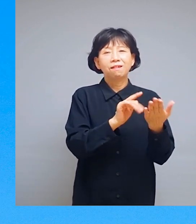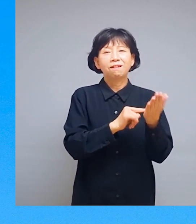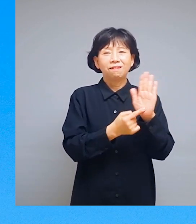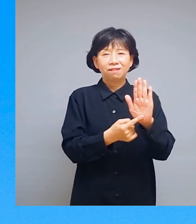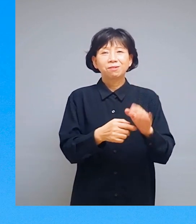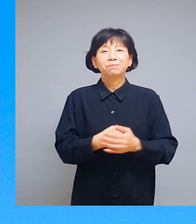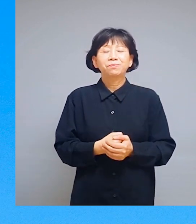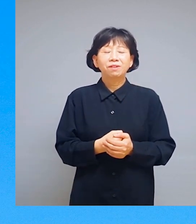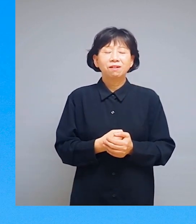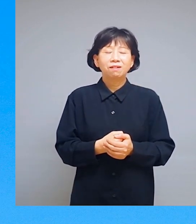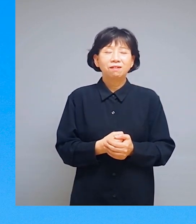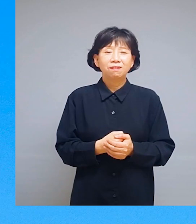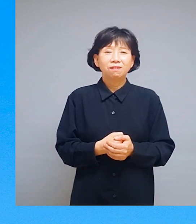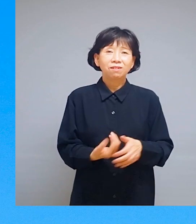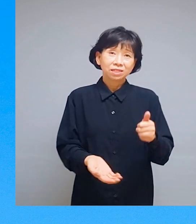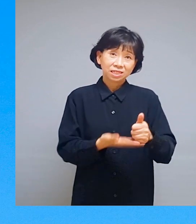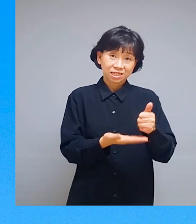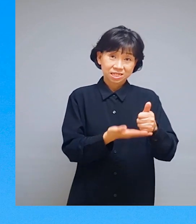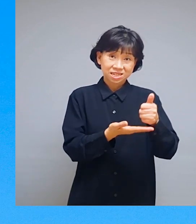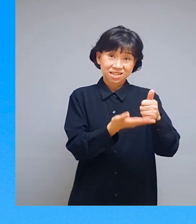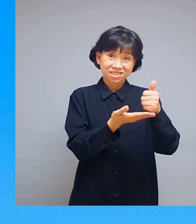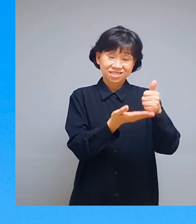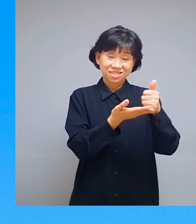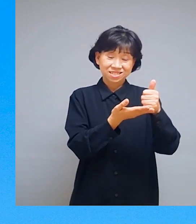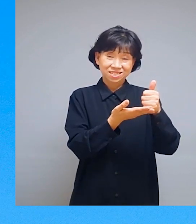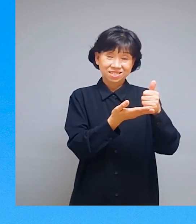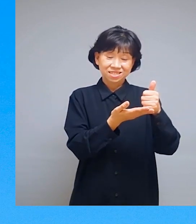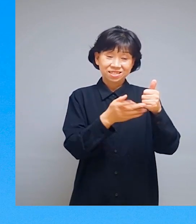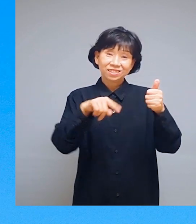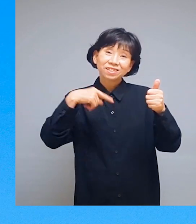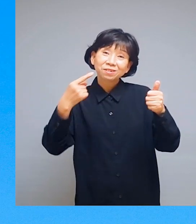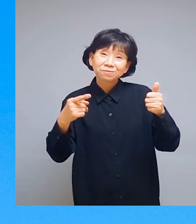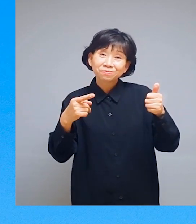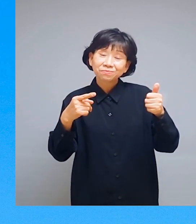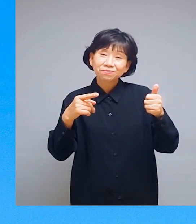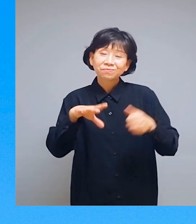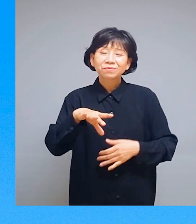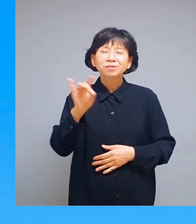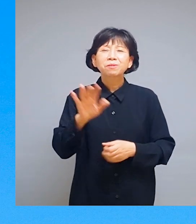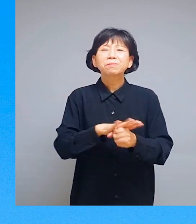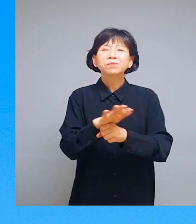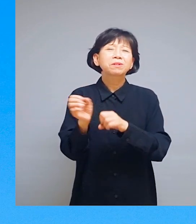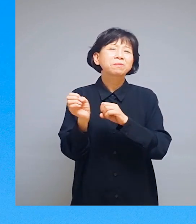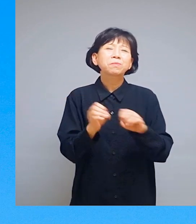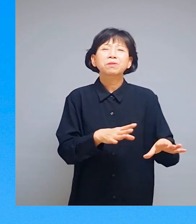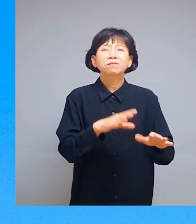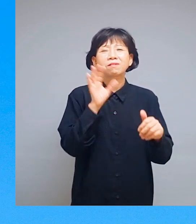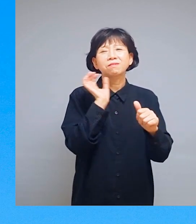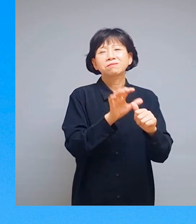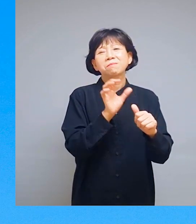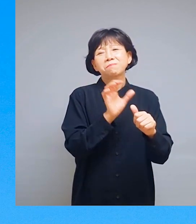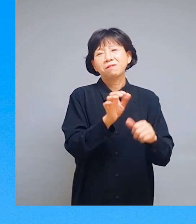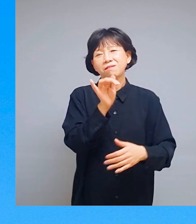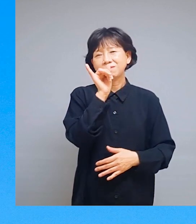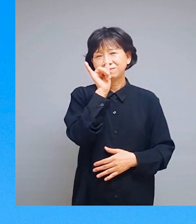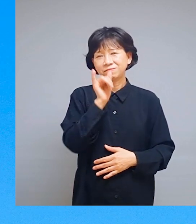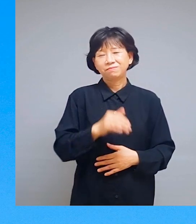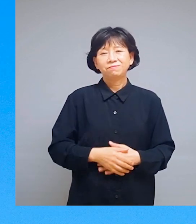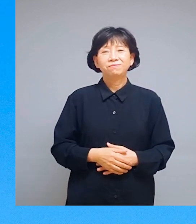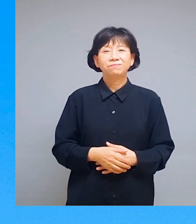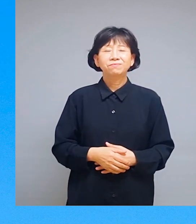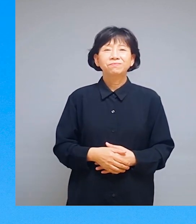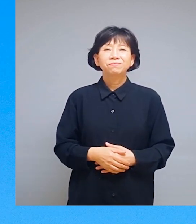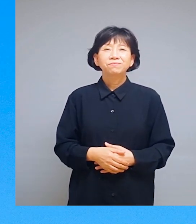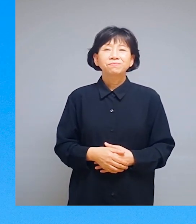에베소 교회를 칭찬하시면서도 너의 처음 사랑을 버렸다 책망하시는